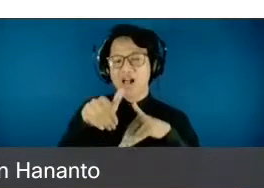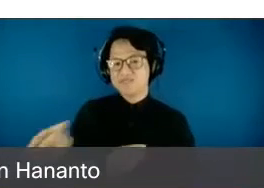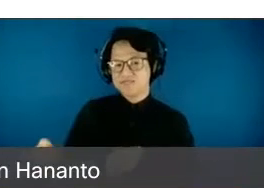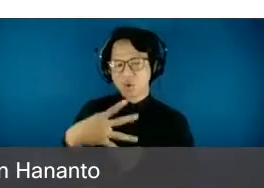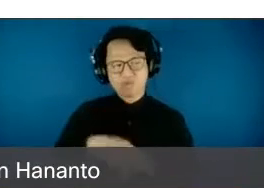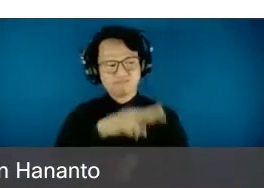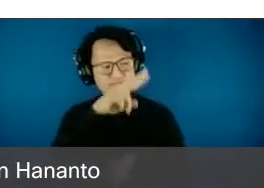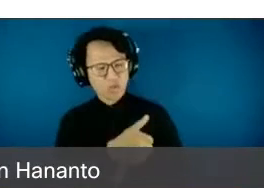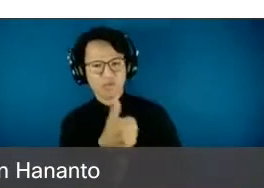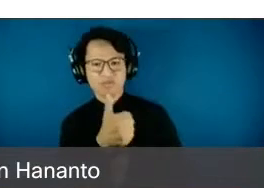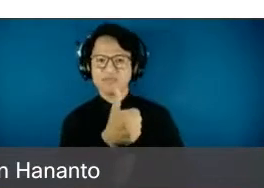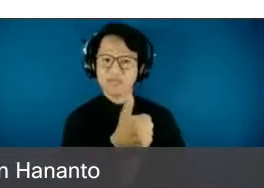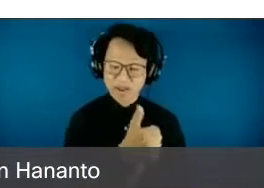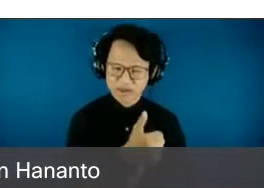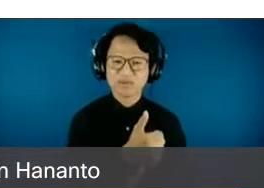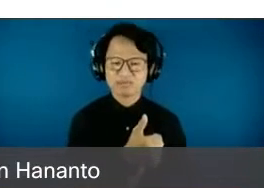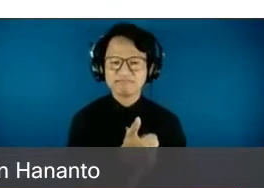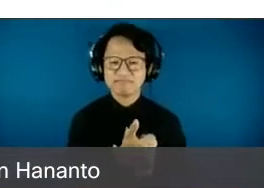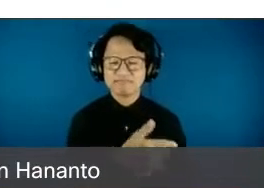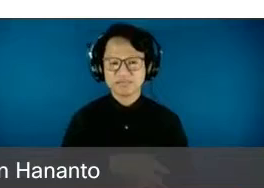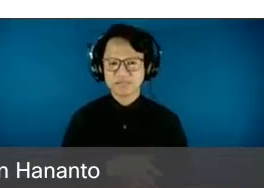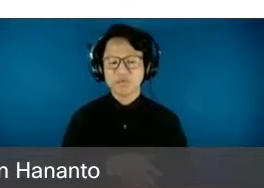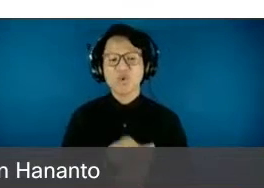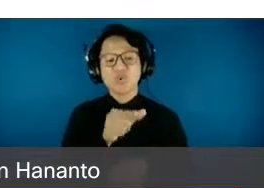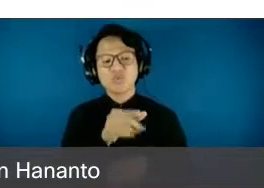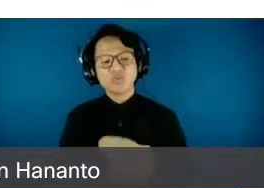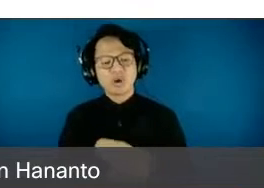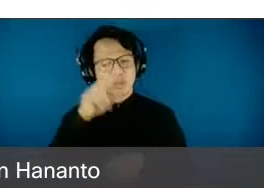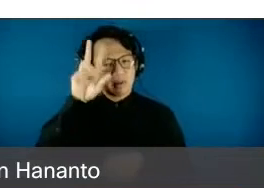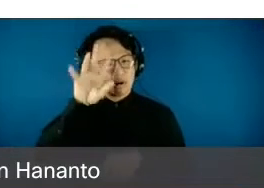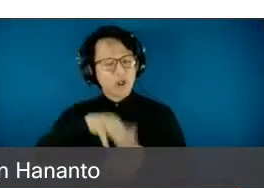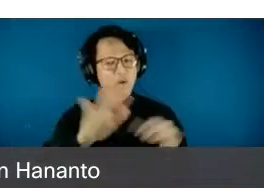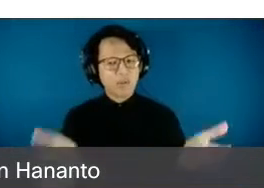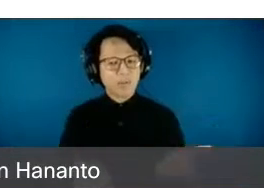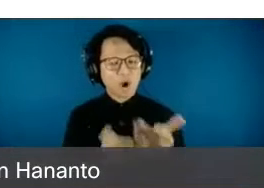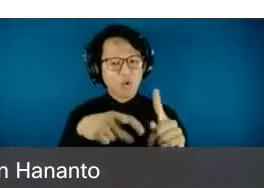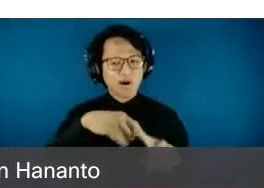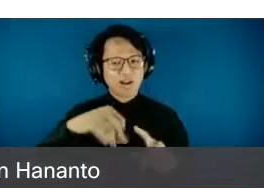prioritas penggunaan kios milik Pemkab Boyolali di Kebun Raya Indropilo.